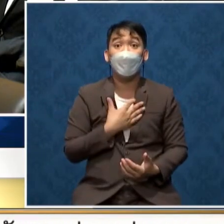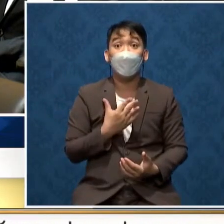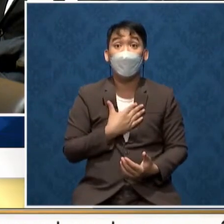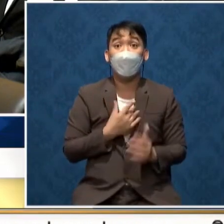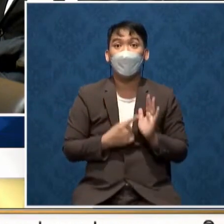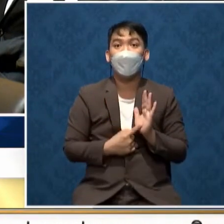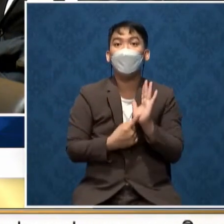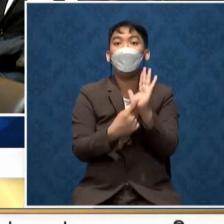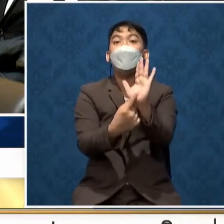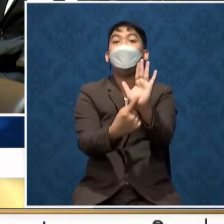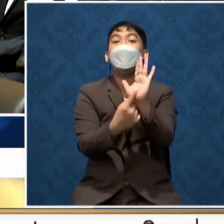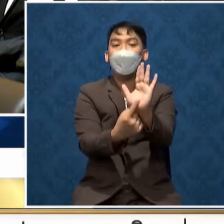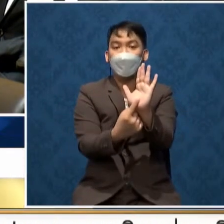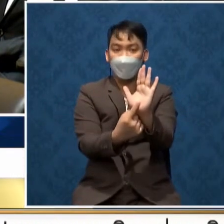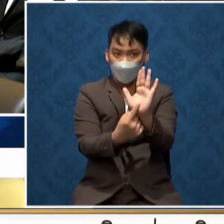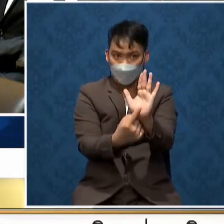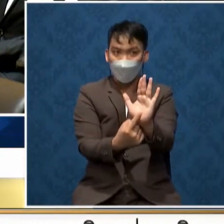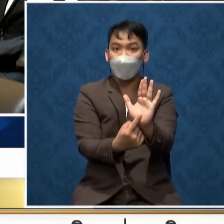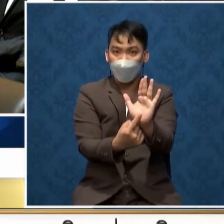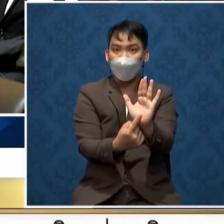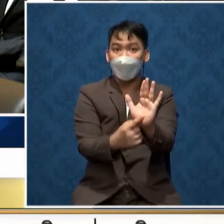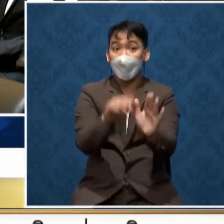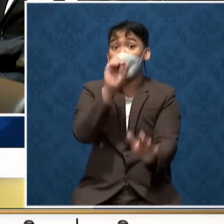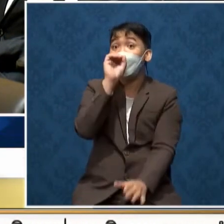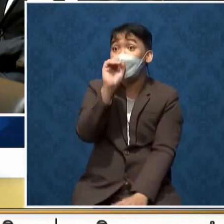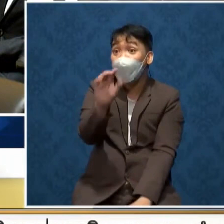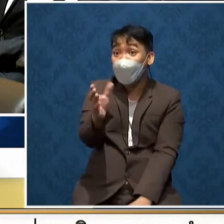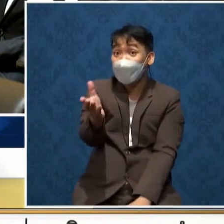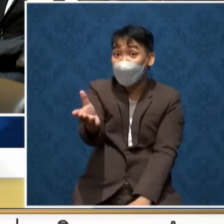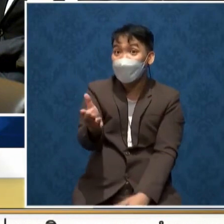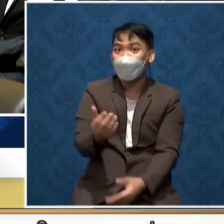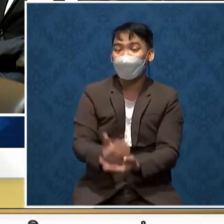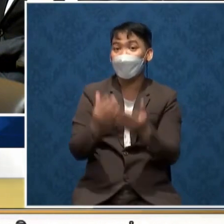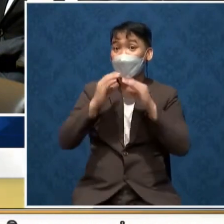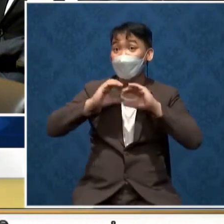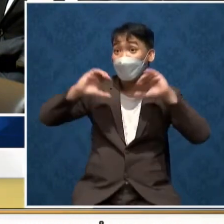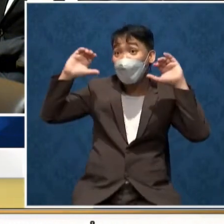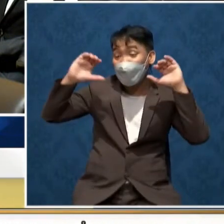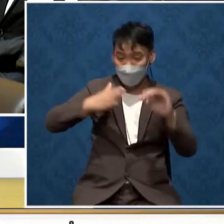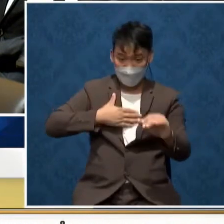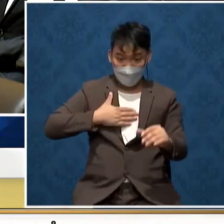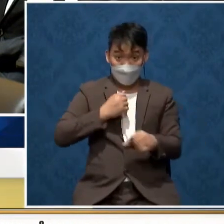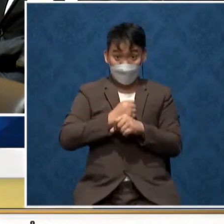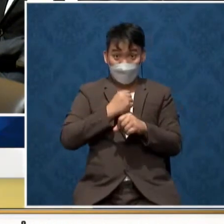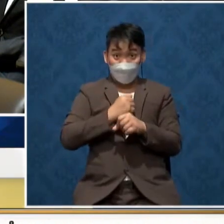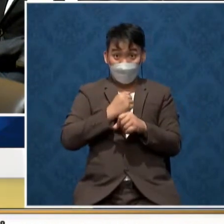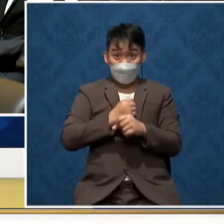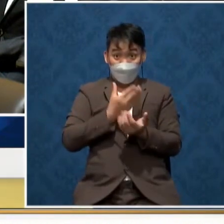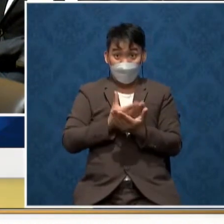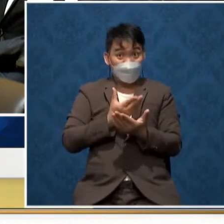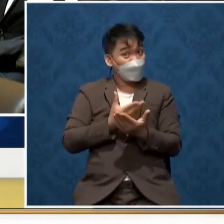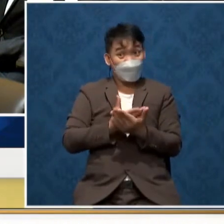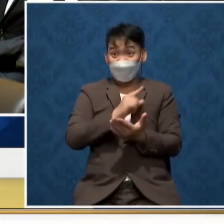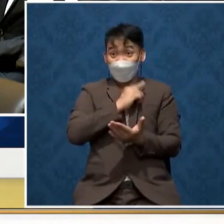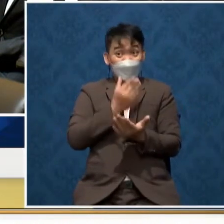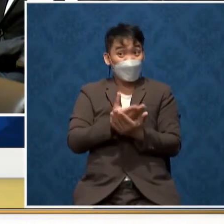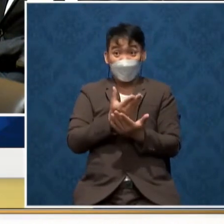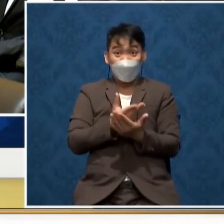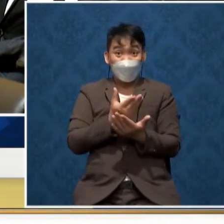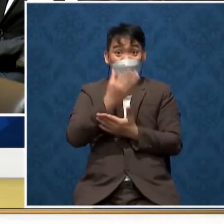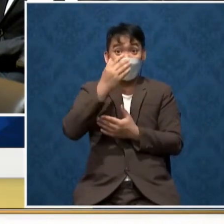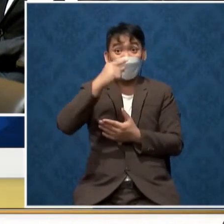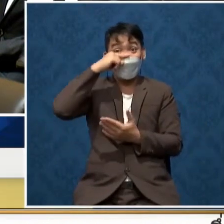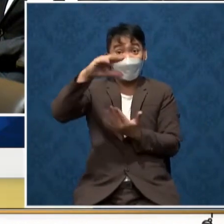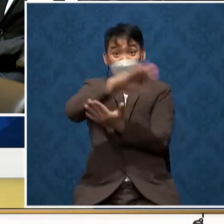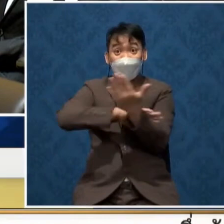ให้ท่านได้รับทราบว่ารัฐบาลเองสำนักงบเองนะครับได้ดูแลนะครับแ